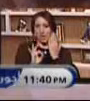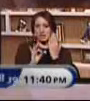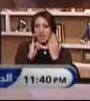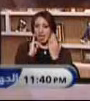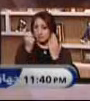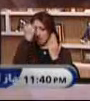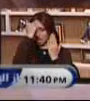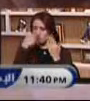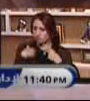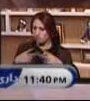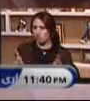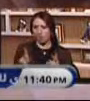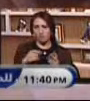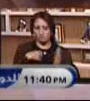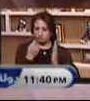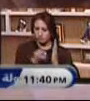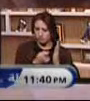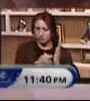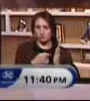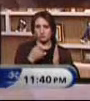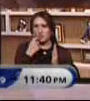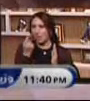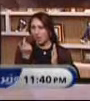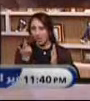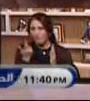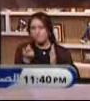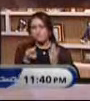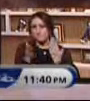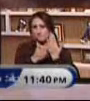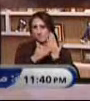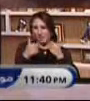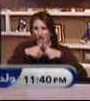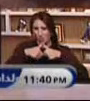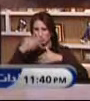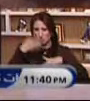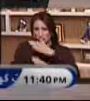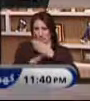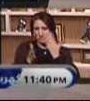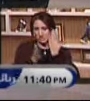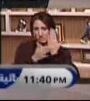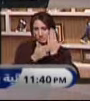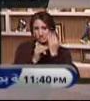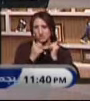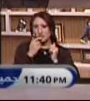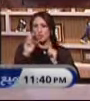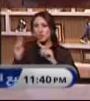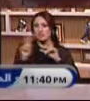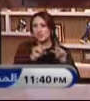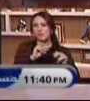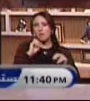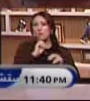اكتبه 50000 اهي خد ومؤخر 100000 ومش ناوي يدفع اكتب اللي يعجبك يعتبر زاني